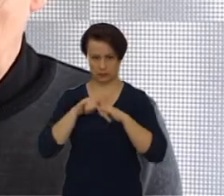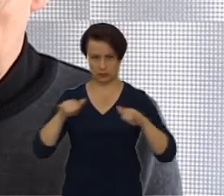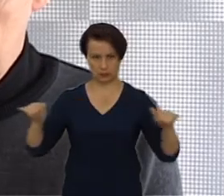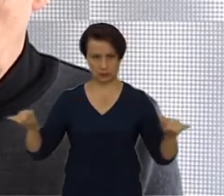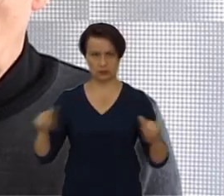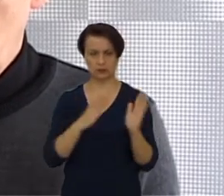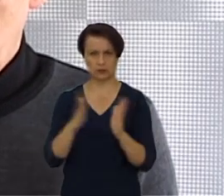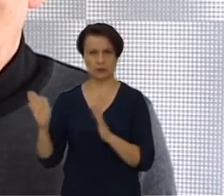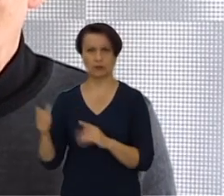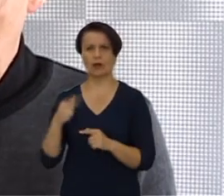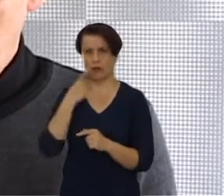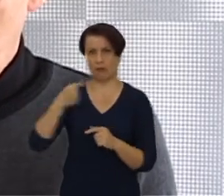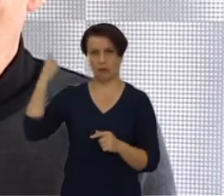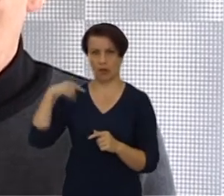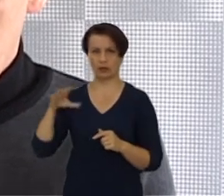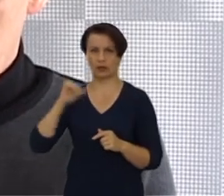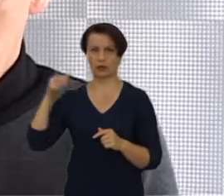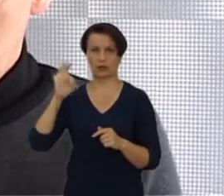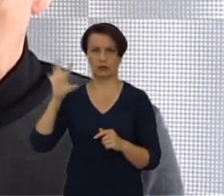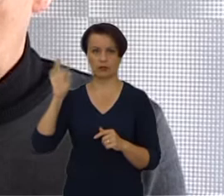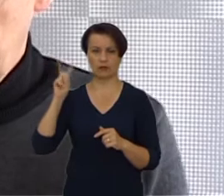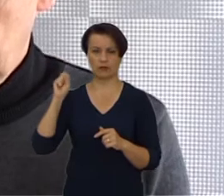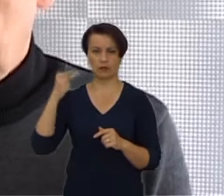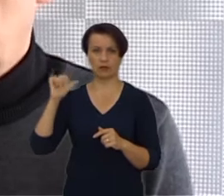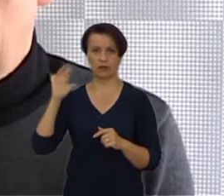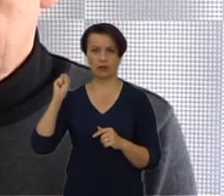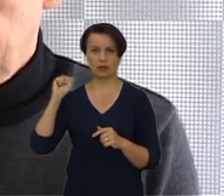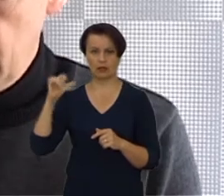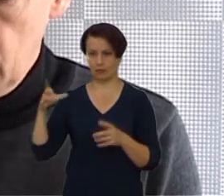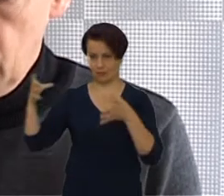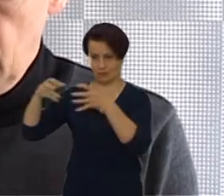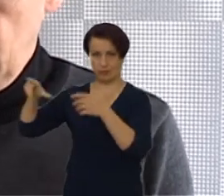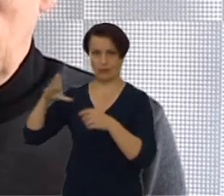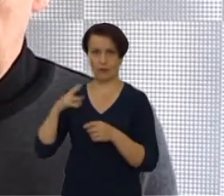metų rudens buvo minėtame komplekse jos vainiuose atlikta pilna depopuliacija.